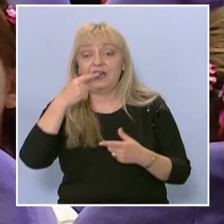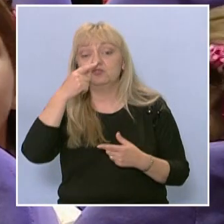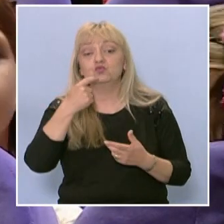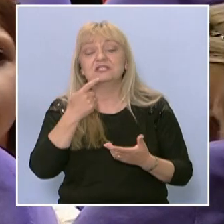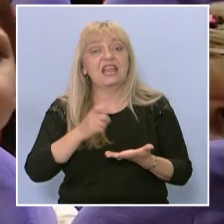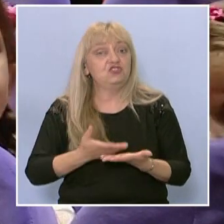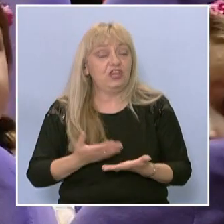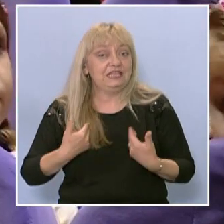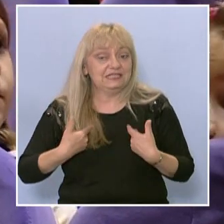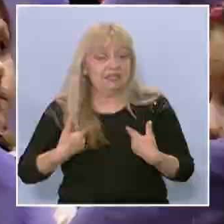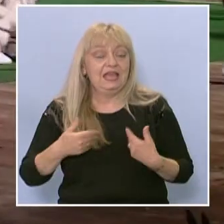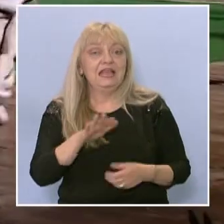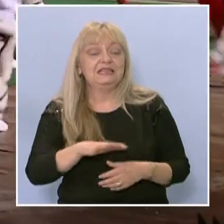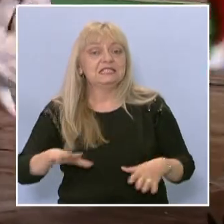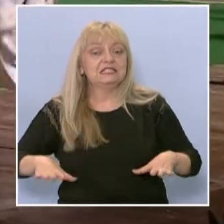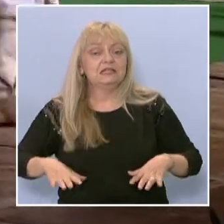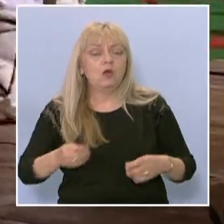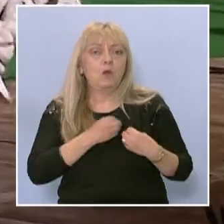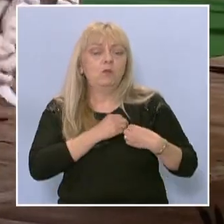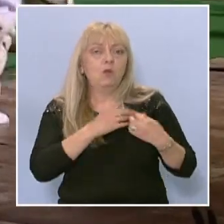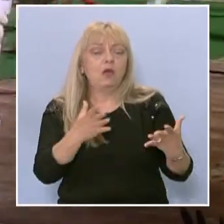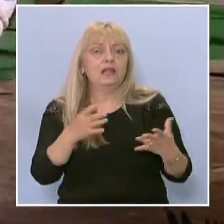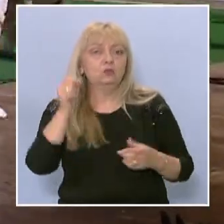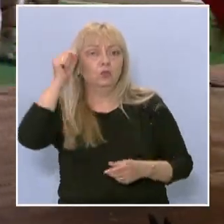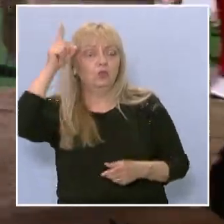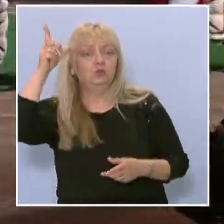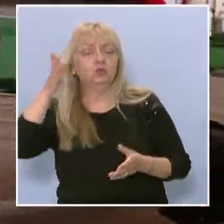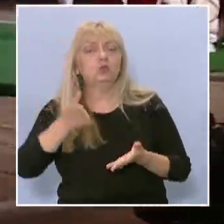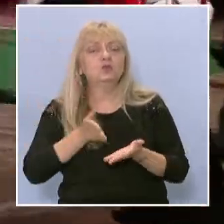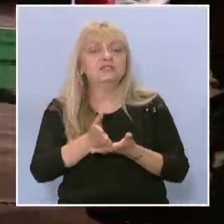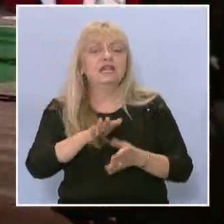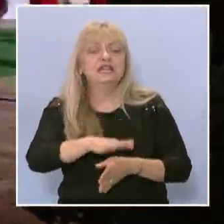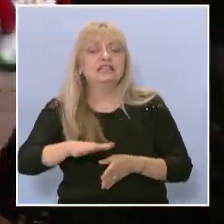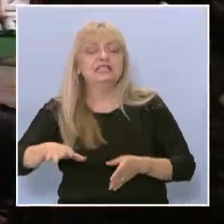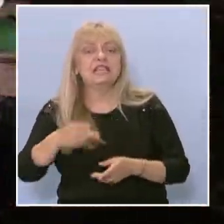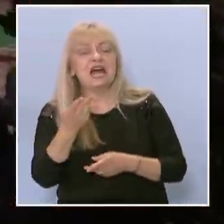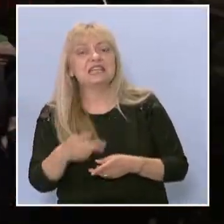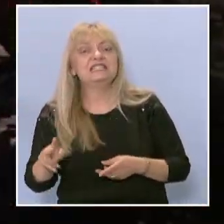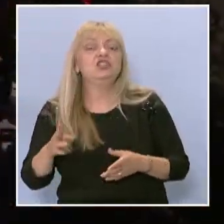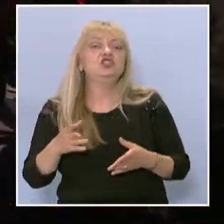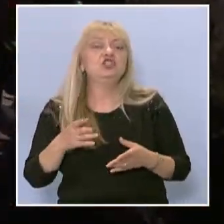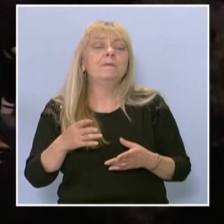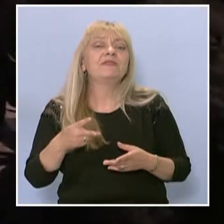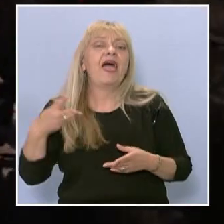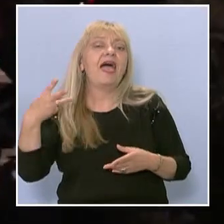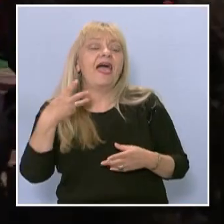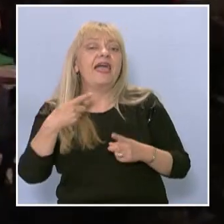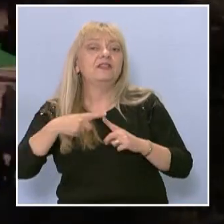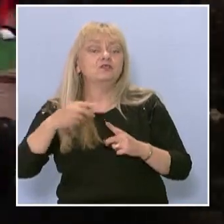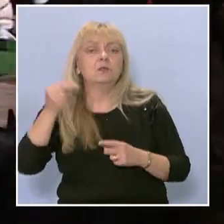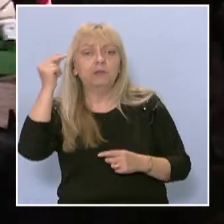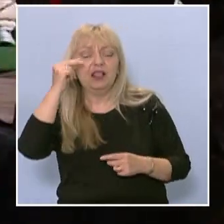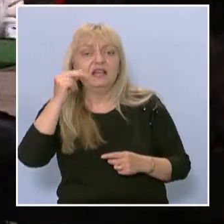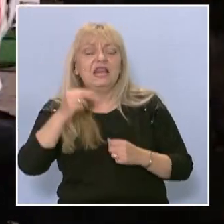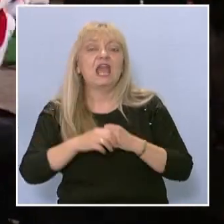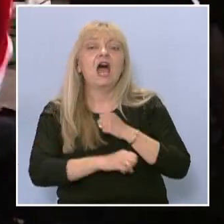Детска градина Христо Ботев е богато междукултурно средище на деца от различни етноси и националности. Българи, роми,